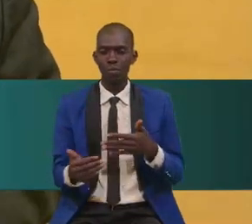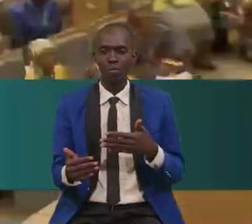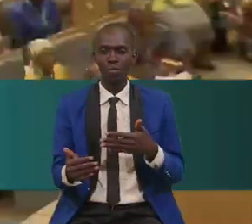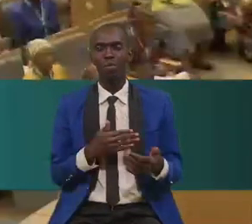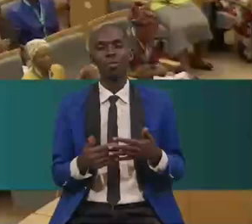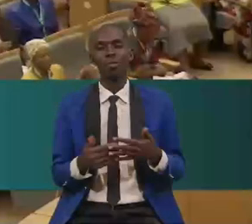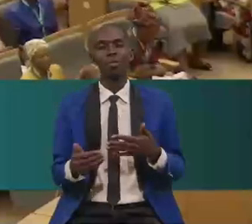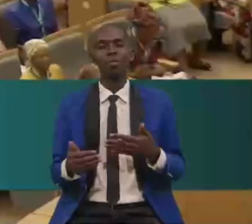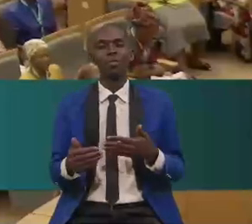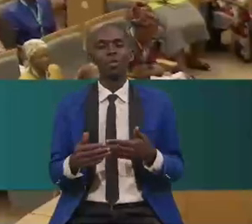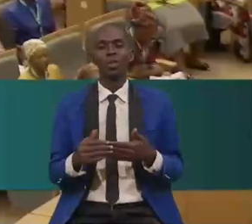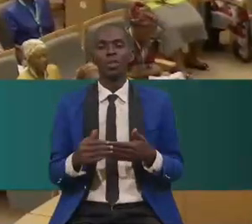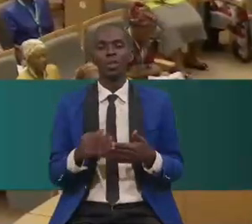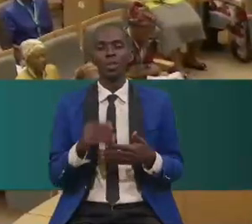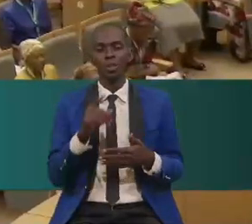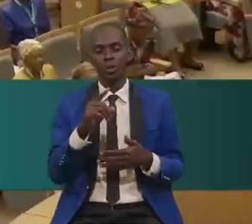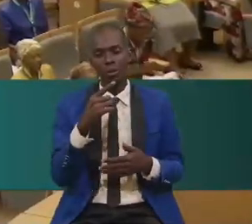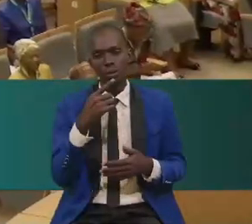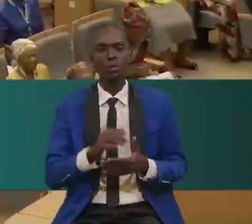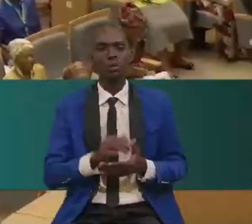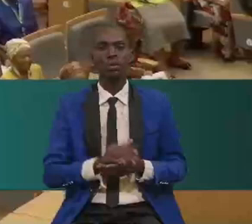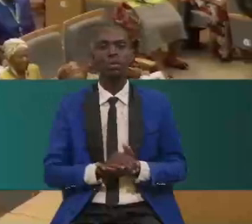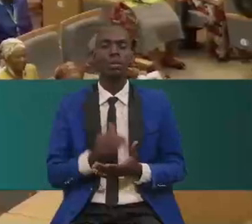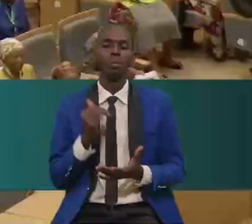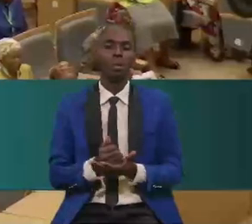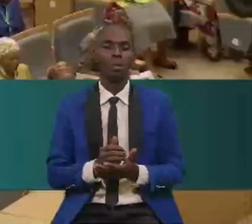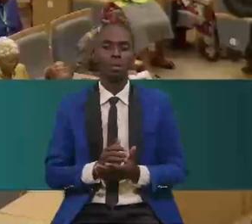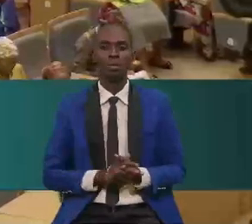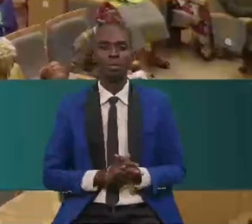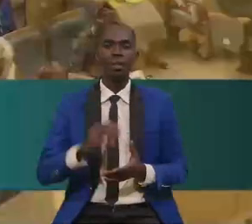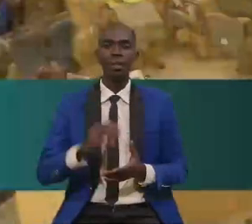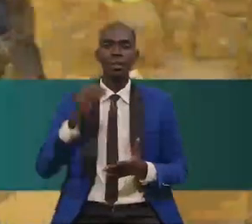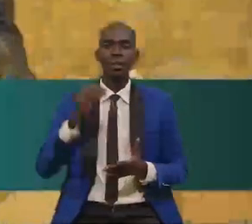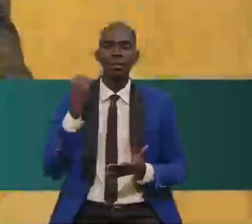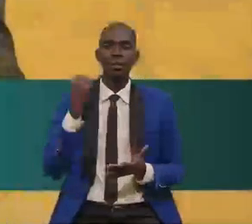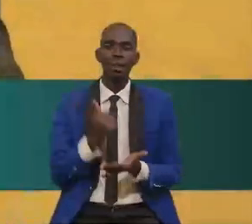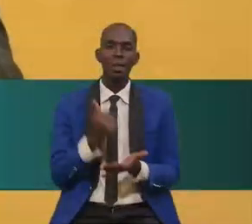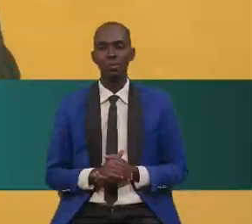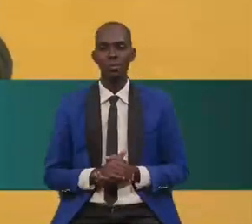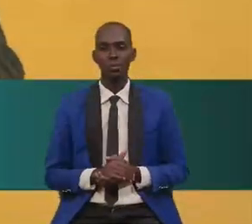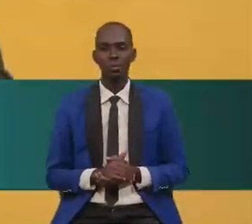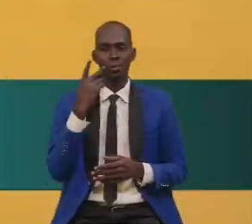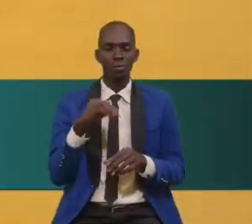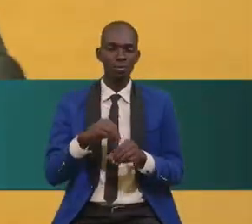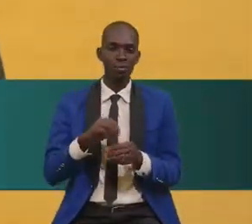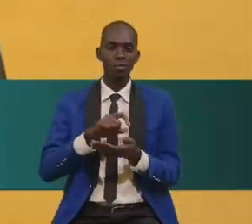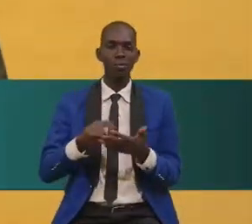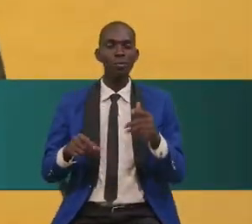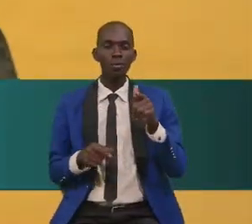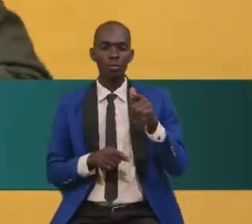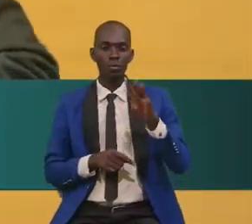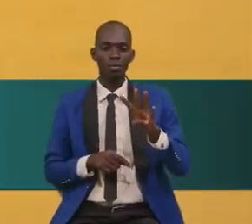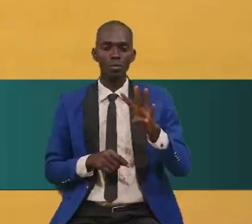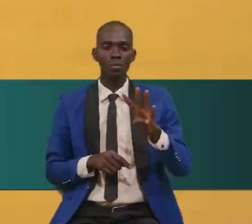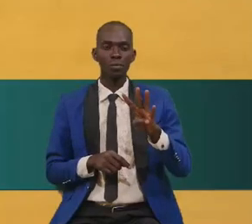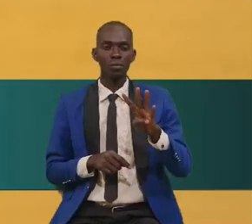s'accomplir. Amen. Verset 24. C'est pourquoi